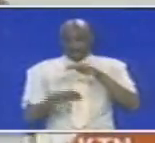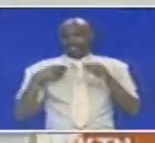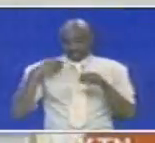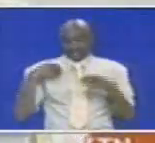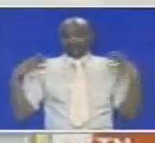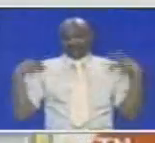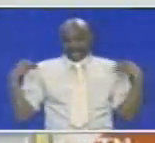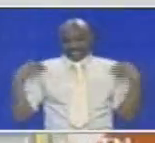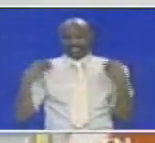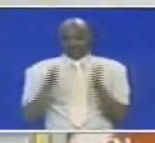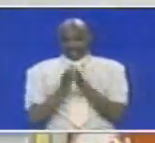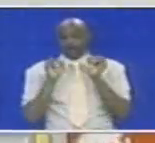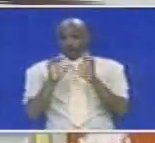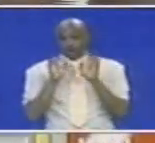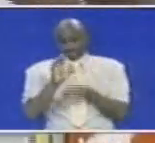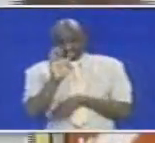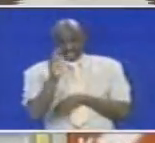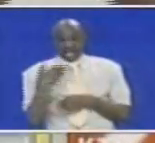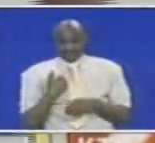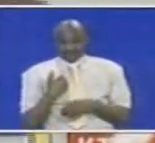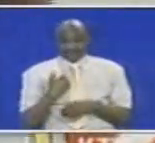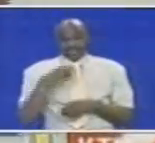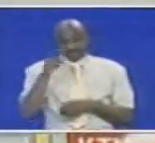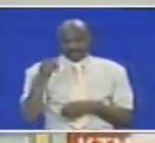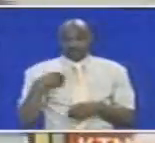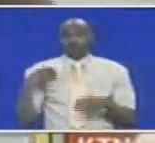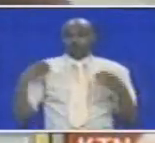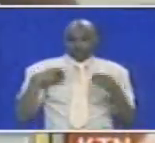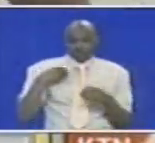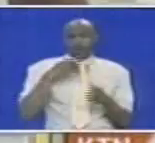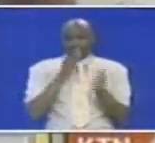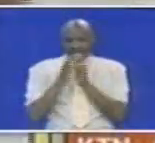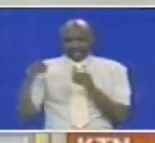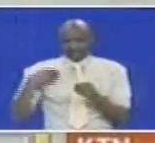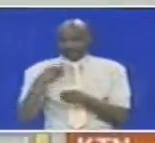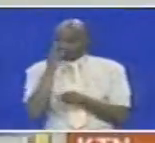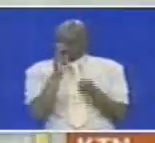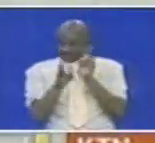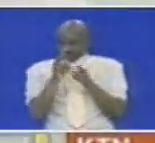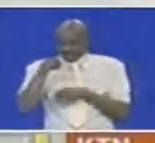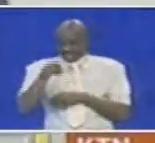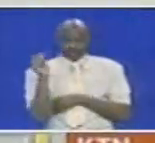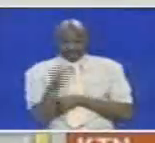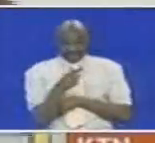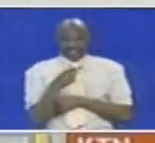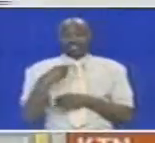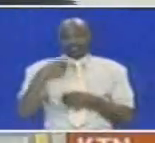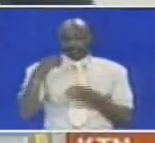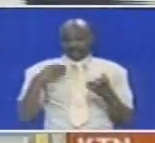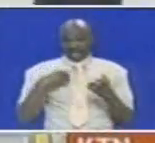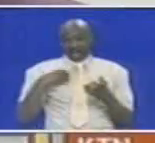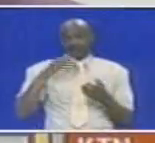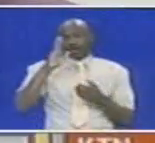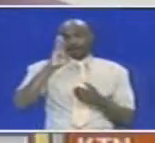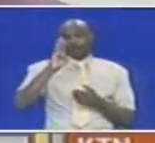yao chini ya ukufunzi wa Carol Odor, wakijiandaa kwa kipute kitakachoandaliwa kati ya tarehe 22 na 31 Mei Gaborone,